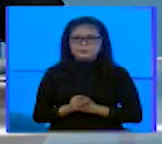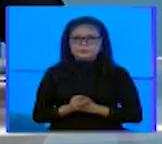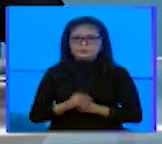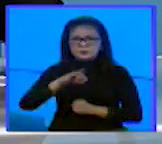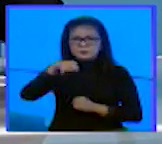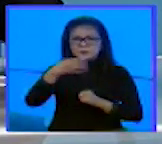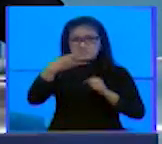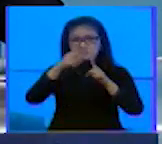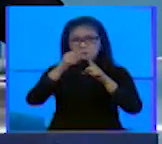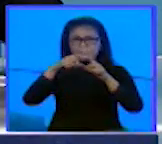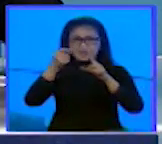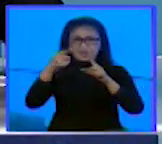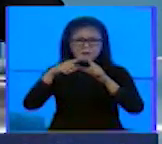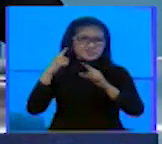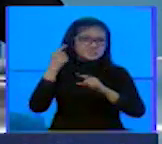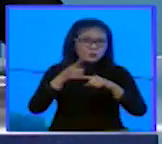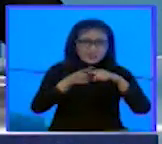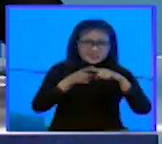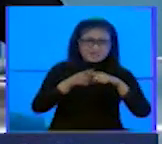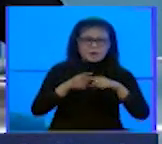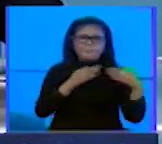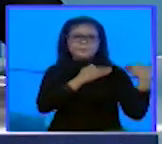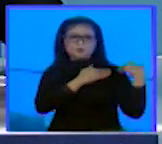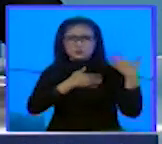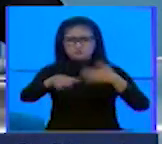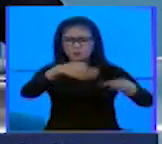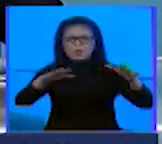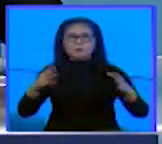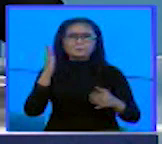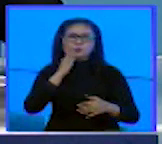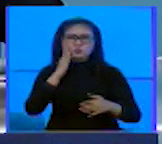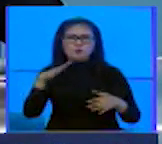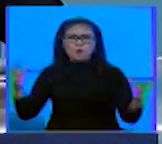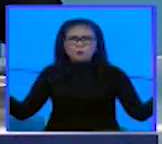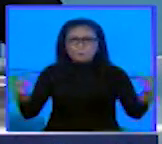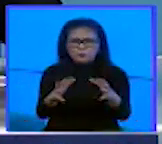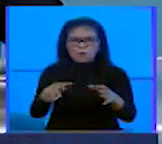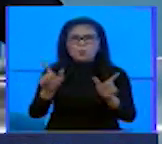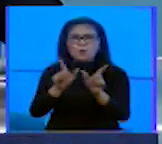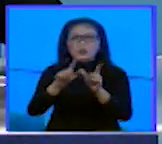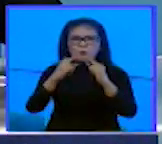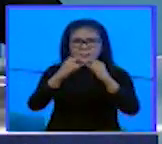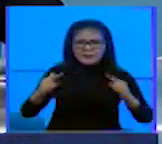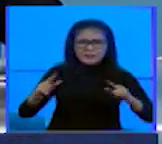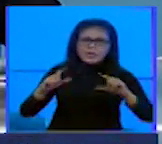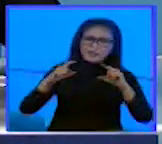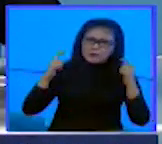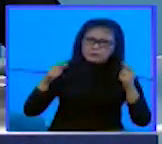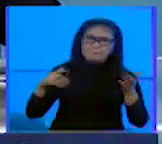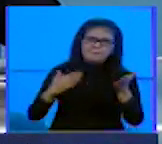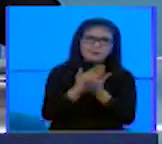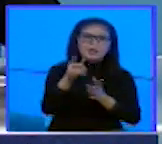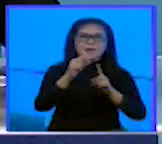Di Jepara, Jawa Tengah, aparat gabungan membubarkan kerumunan pemuda di warung tenda dan kafe. Pelanggaran PPKM oleh pemilik warung dan rumah